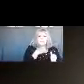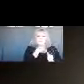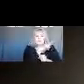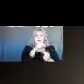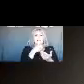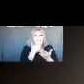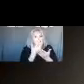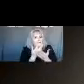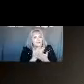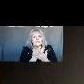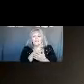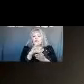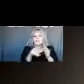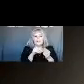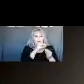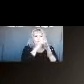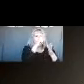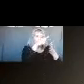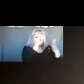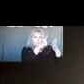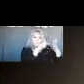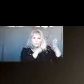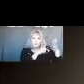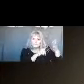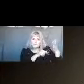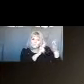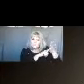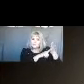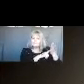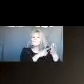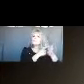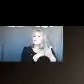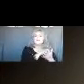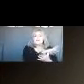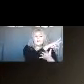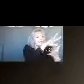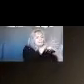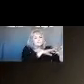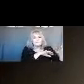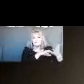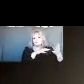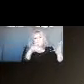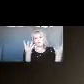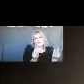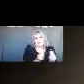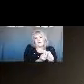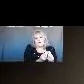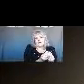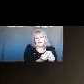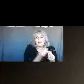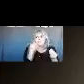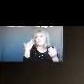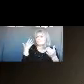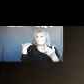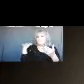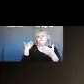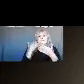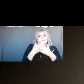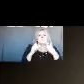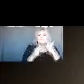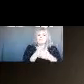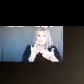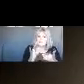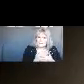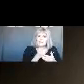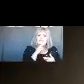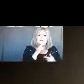die informatie selfs van voor jy gejoin het. So as jy bietjie later in die story inval, kan jy alles vang, kry wat al gestuur is en